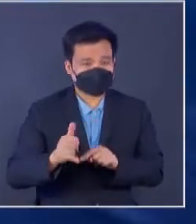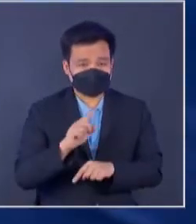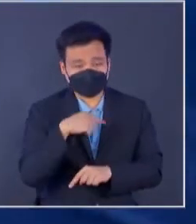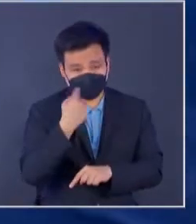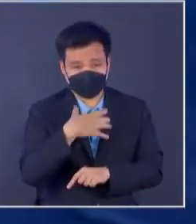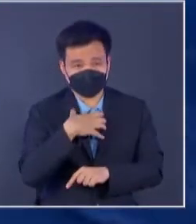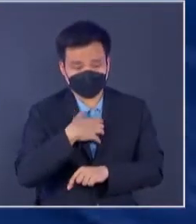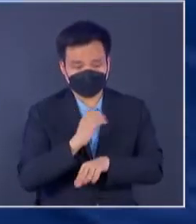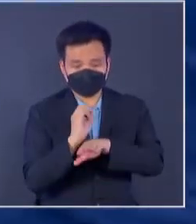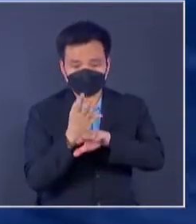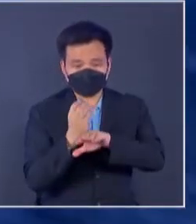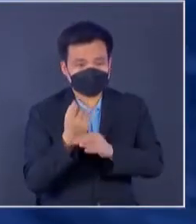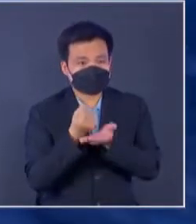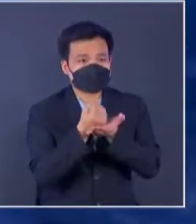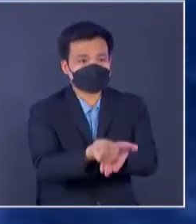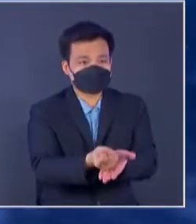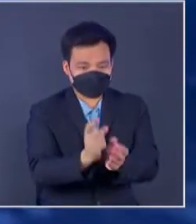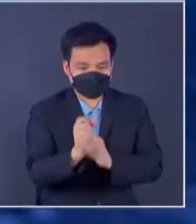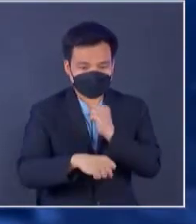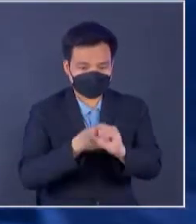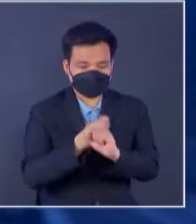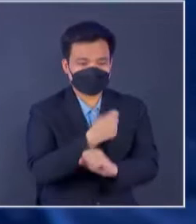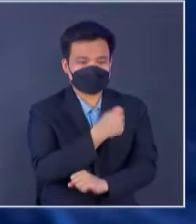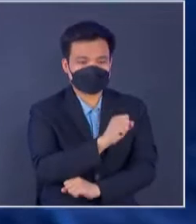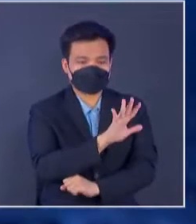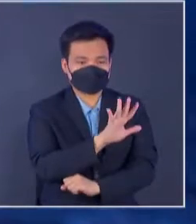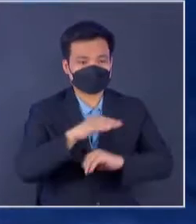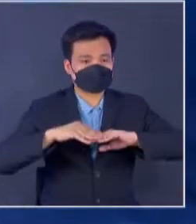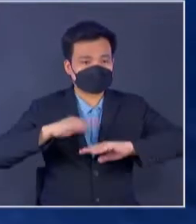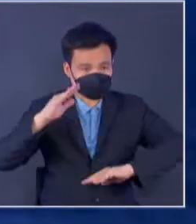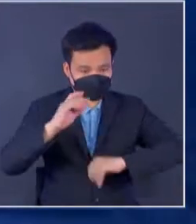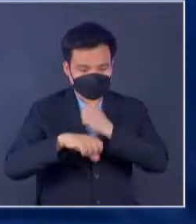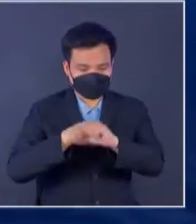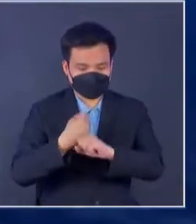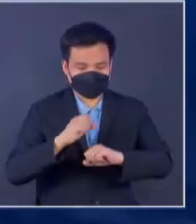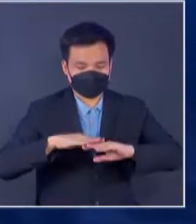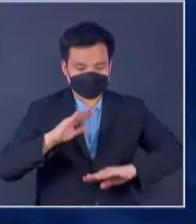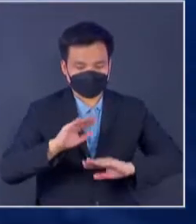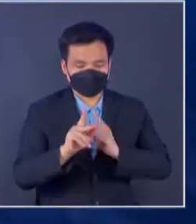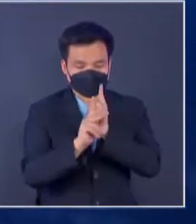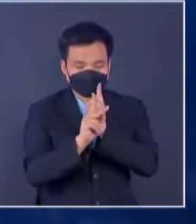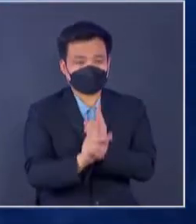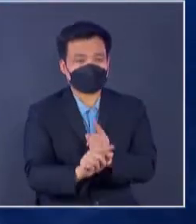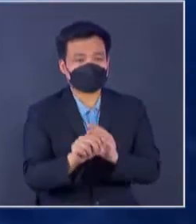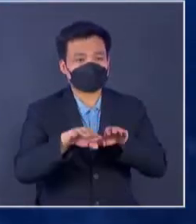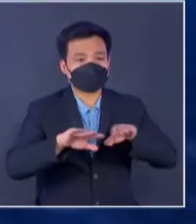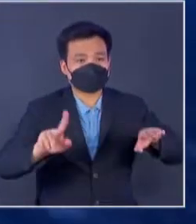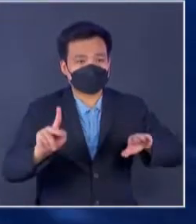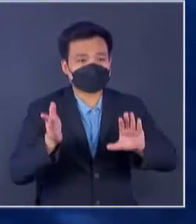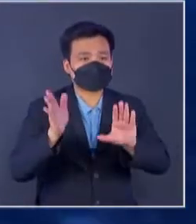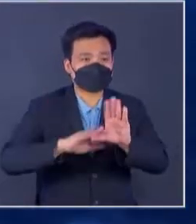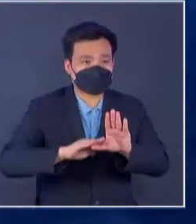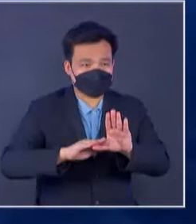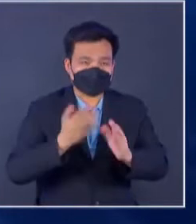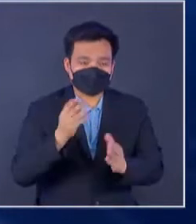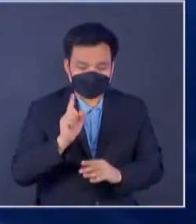าสมัครกู้ภัยเนี่ยนะครับควรจะมีอายุตั้งแต่15ปีขึ้นไปนะครับถ้าดูตามกันกฎเกณฑ์แล้วเนี่ยนะฮะและถ้าเป็นไปได้เนี่ยควรจะ